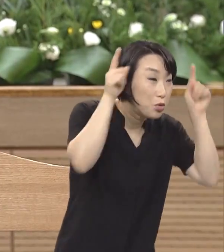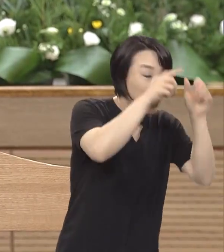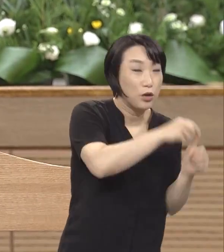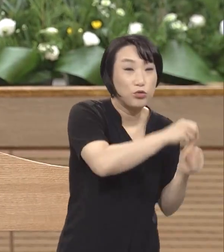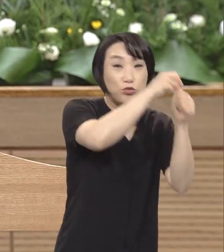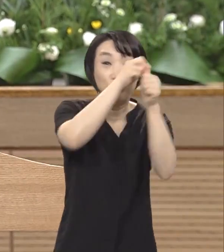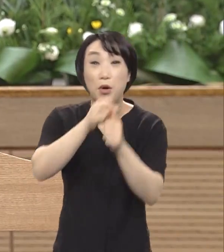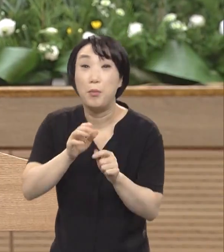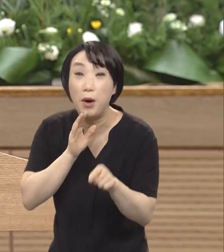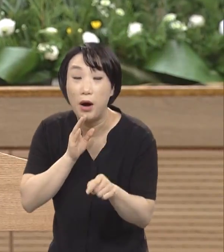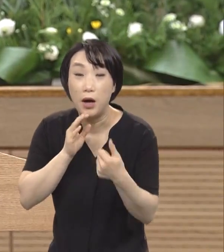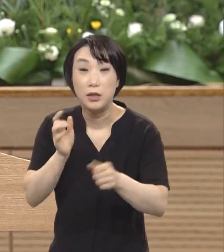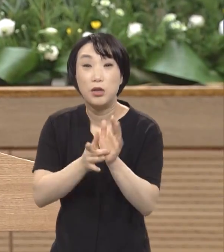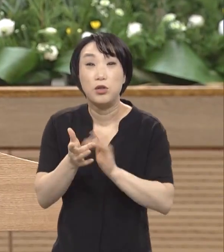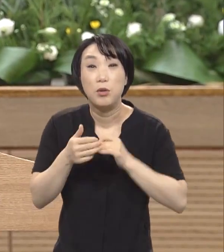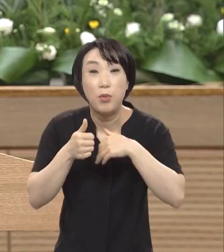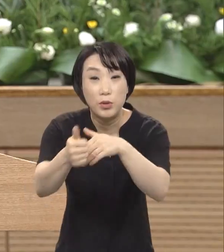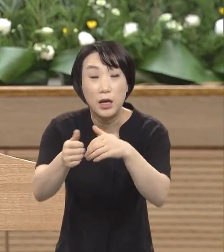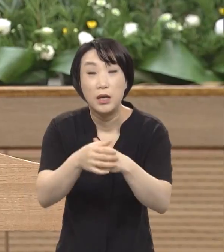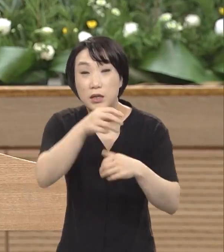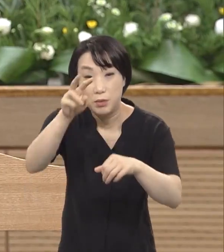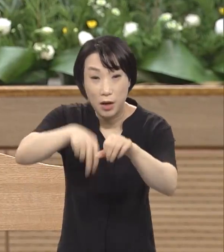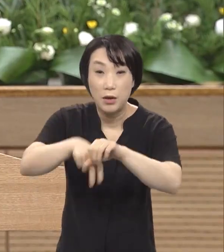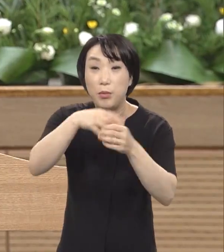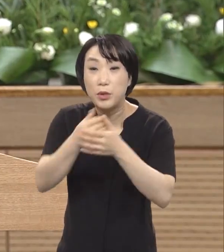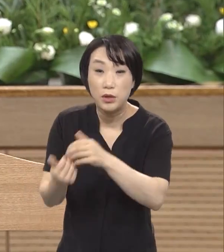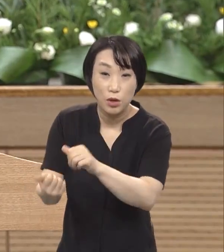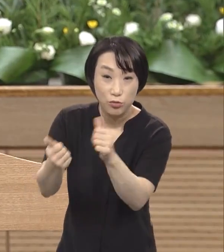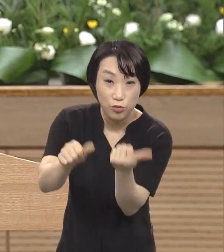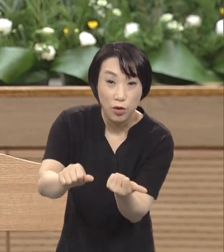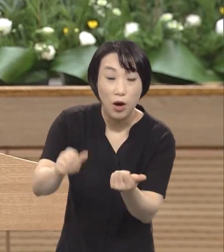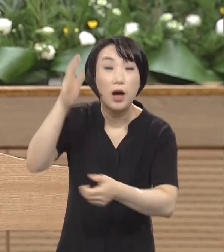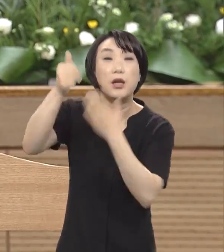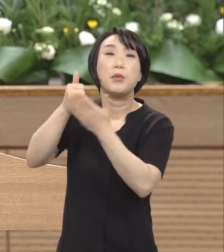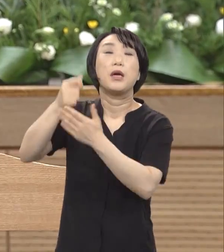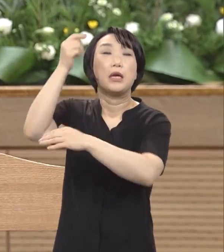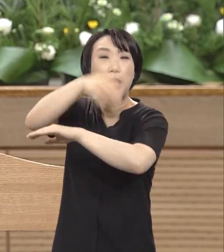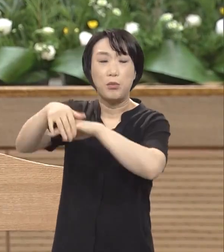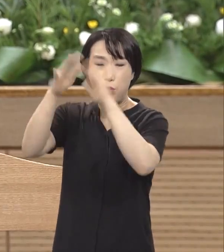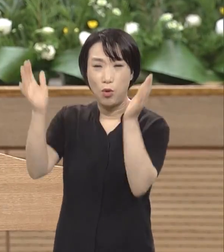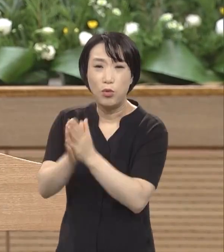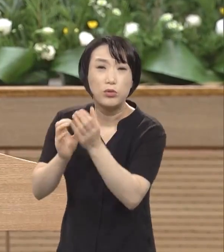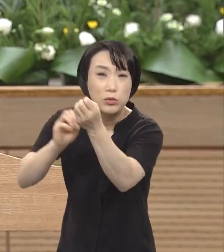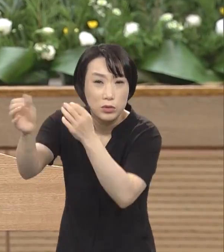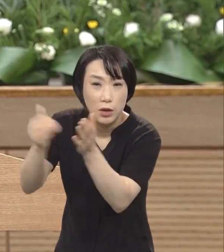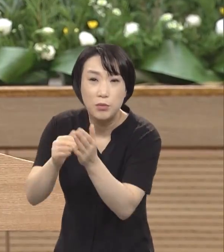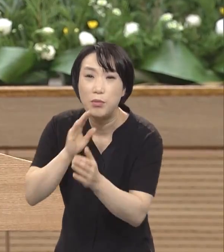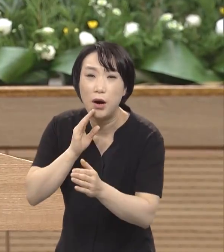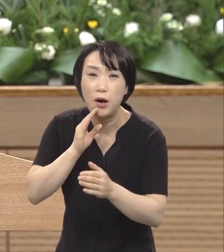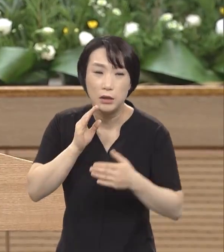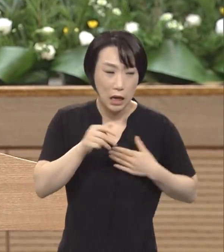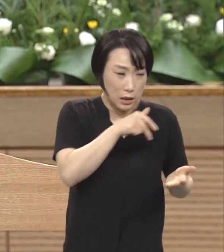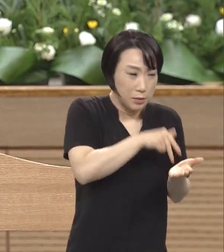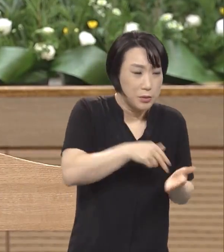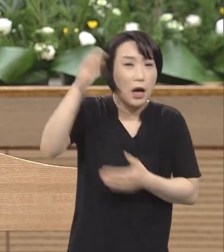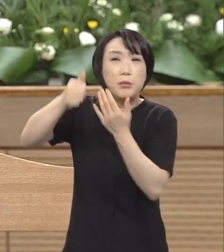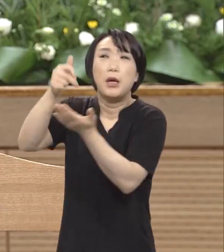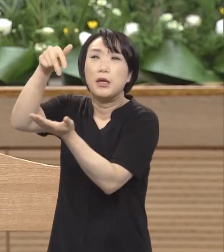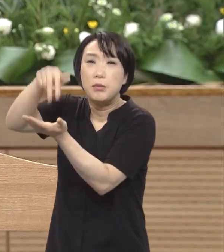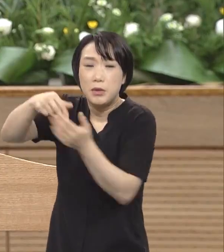아들을 죽여서라도 하나님의 경륜과 섭리가 이루어지는 위대한 내 사정과 하나님의 사정이